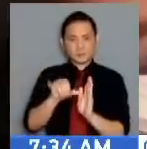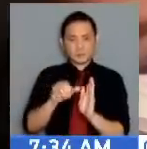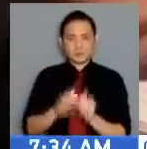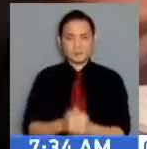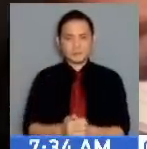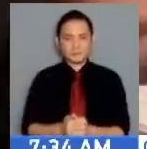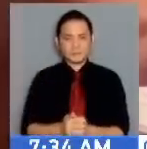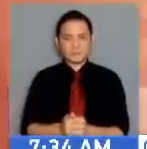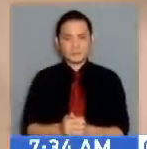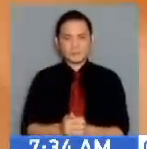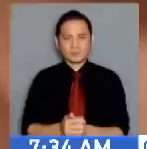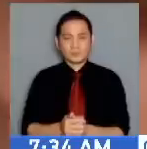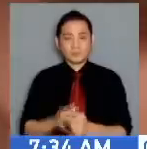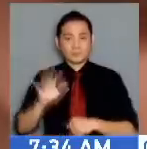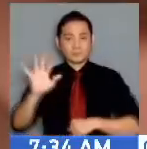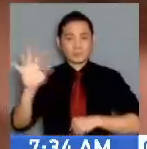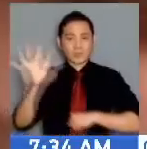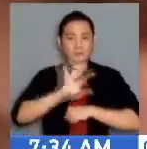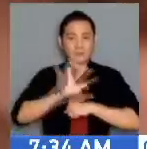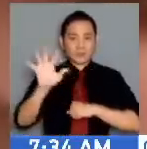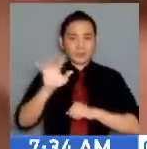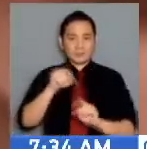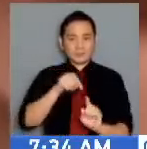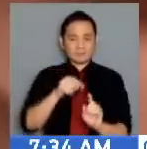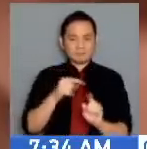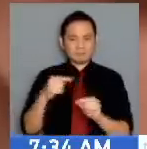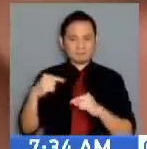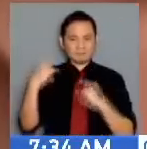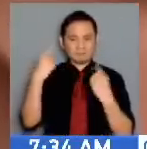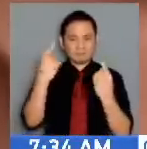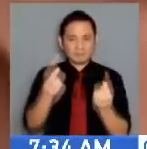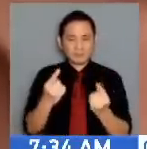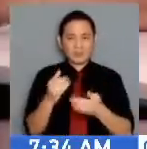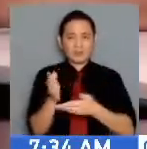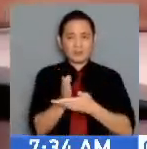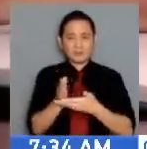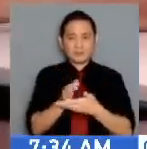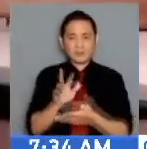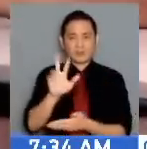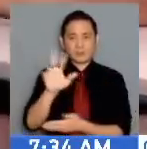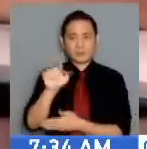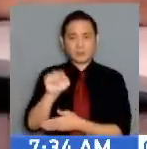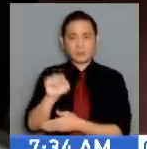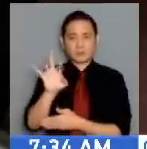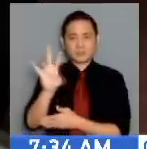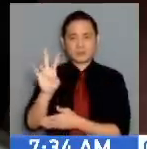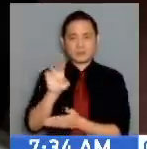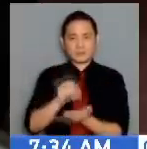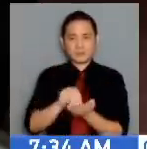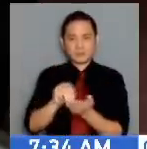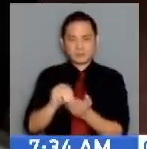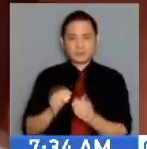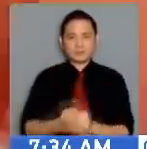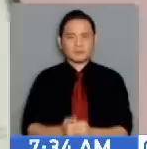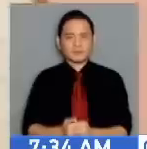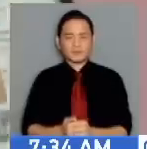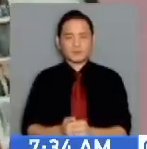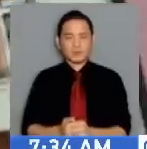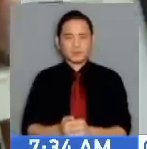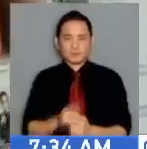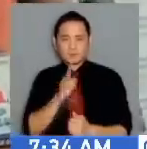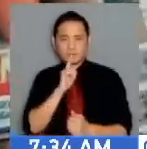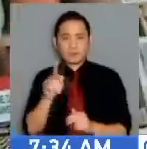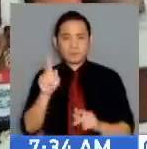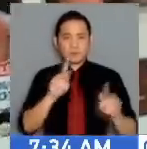ng 2023, nakakuha na ng average na 3.7 million organic traffic ang official website